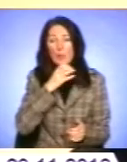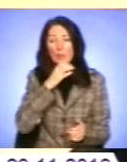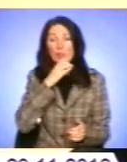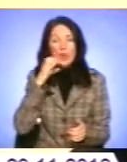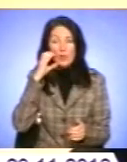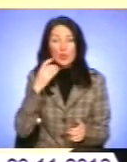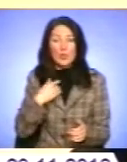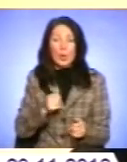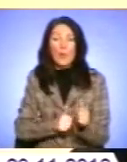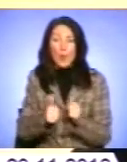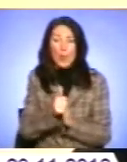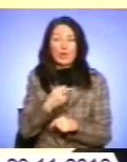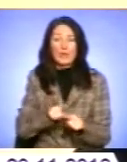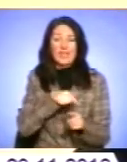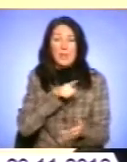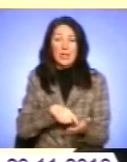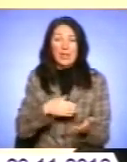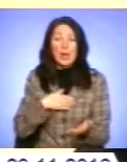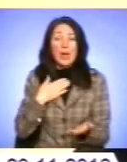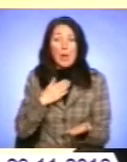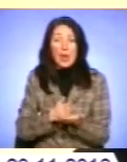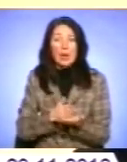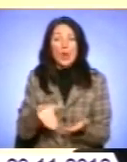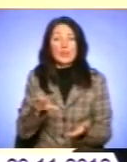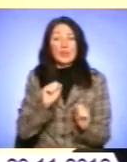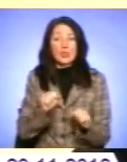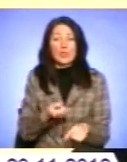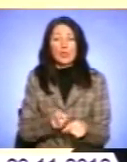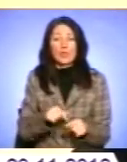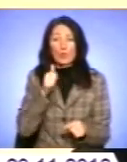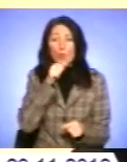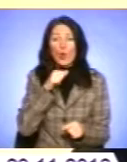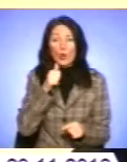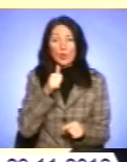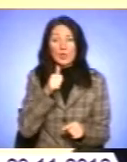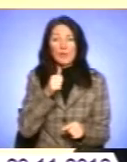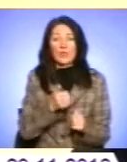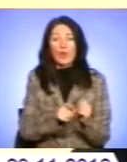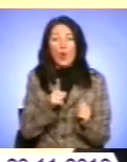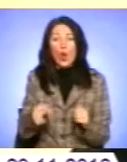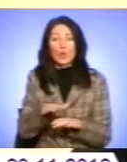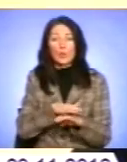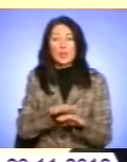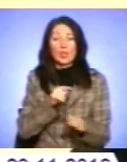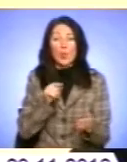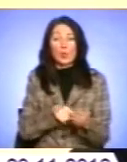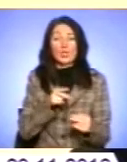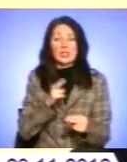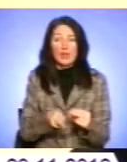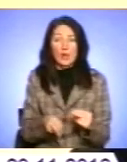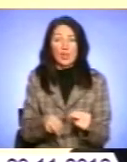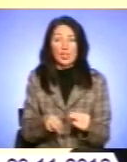питаннях. Ми маємо всі можливості в цьому році в кожному населеному пункті завершити